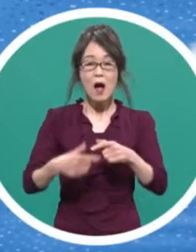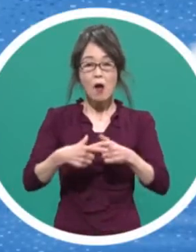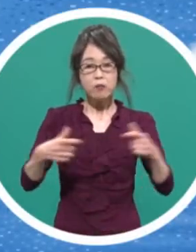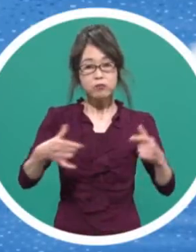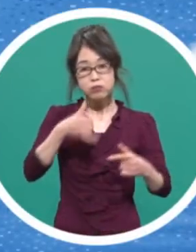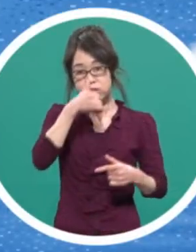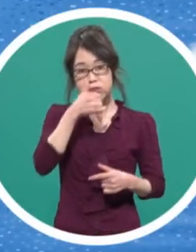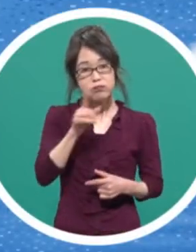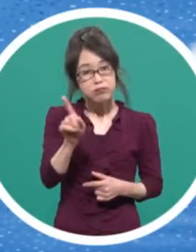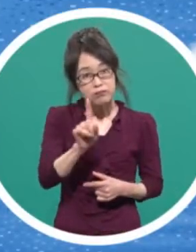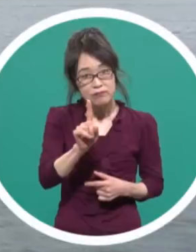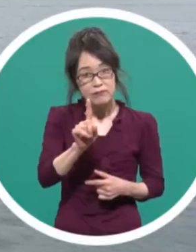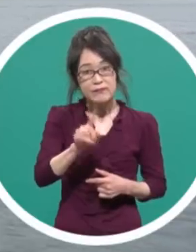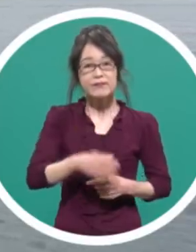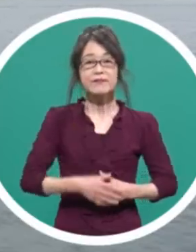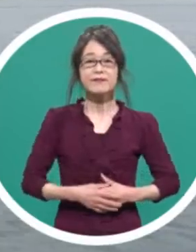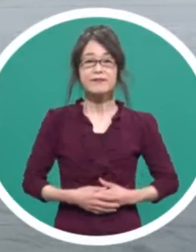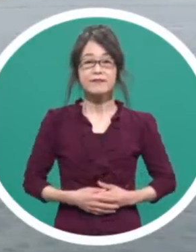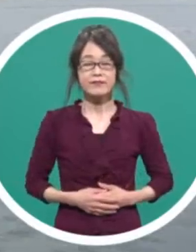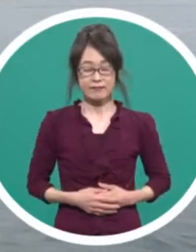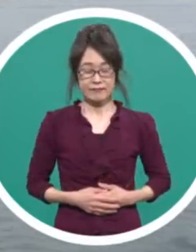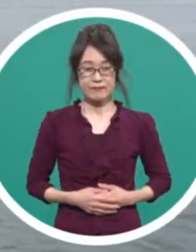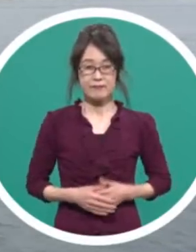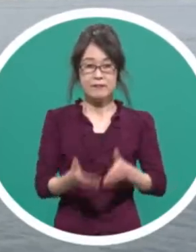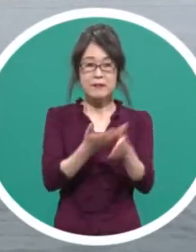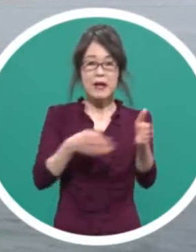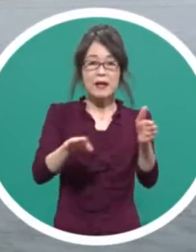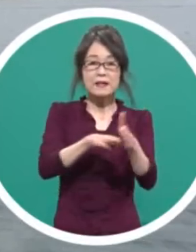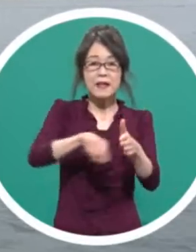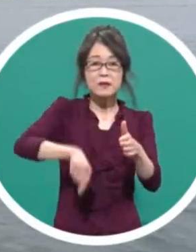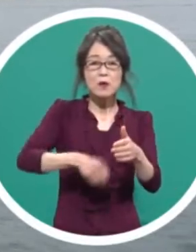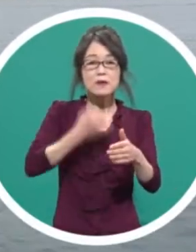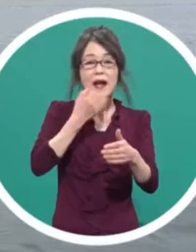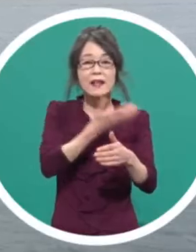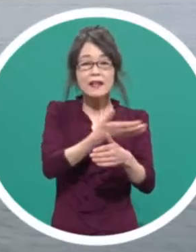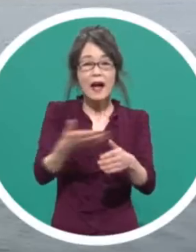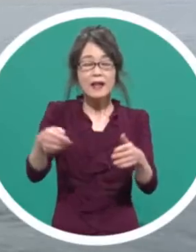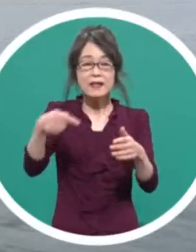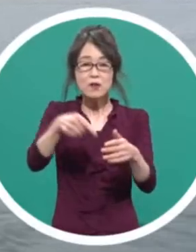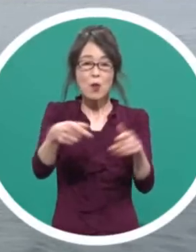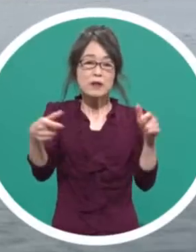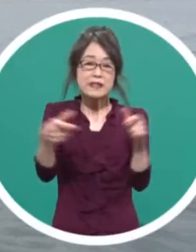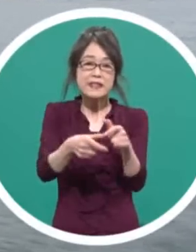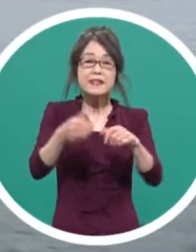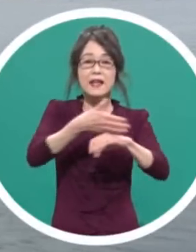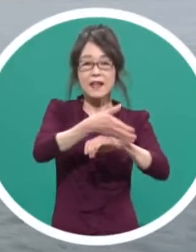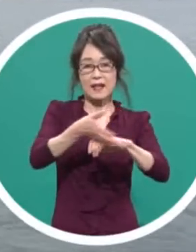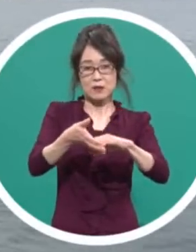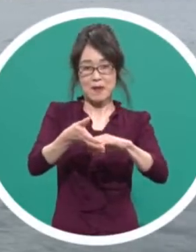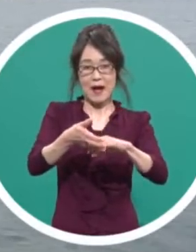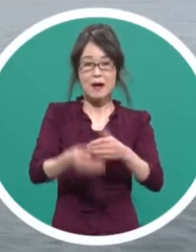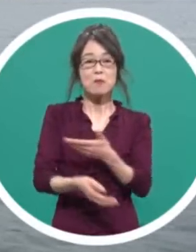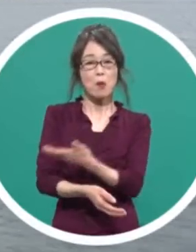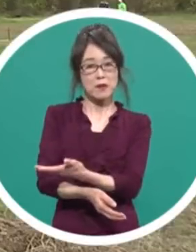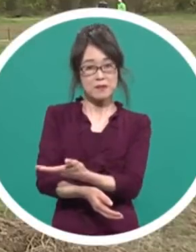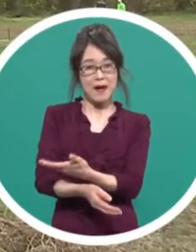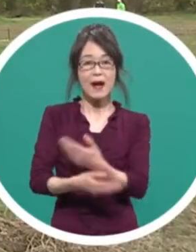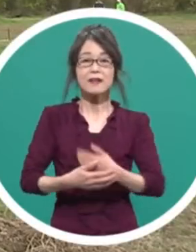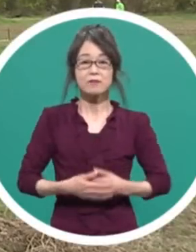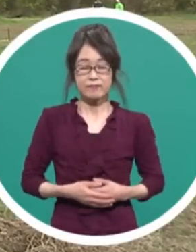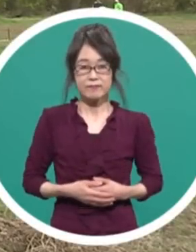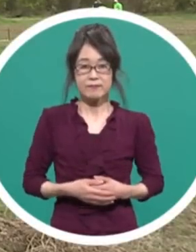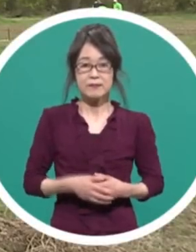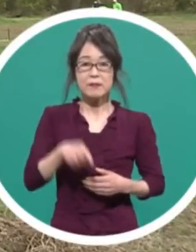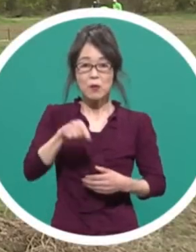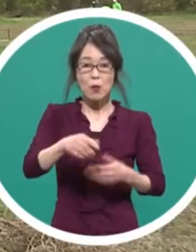何が広がっているんでしょうか？ 瀬戸内海に浮かぶ小さな島、尾道市の桃島、